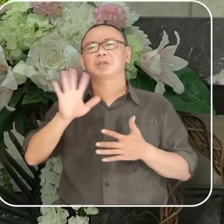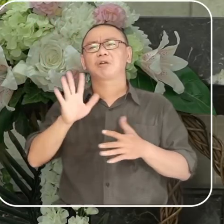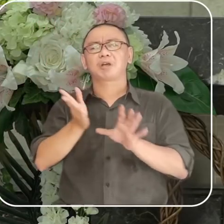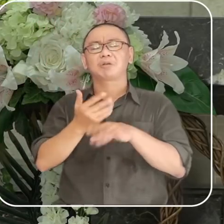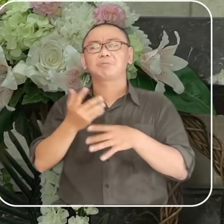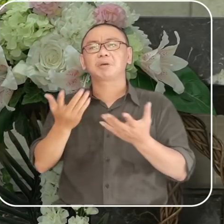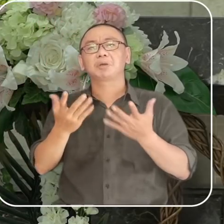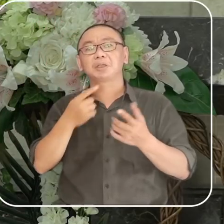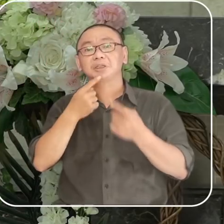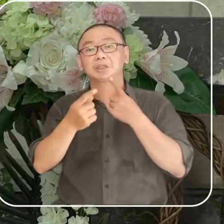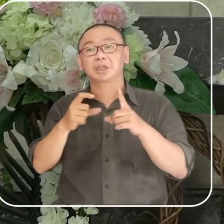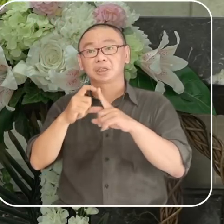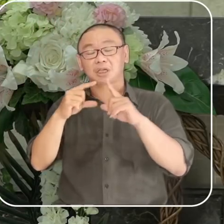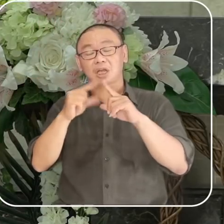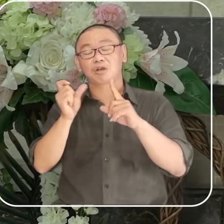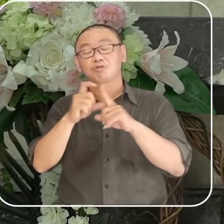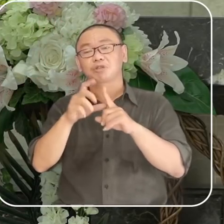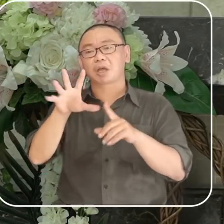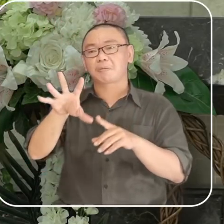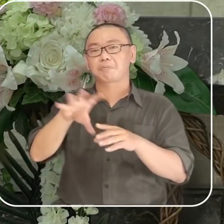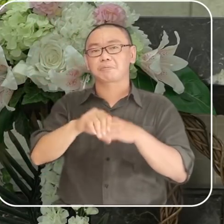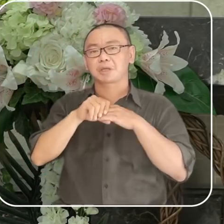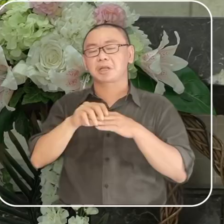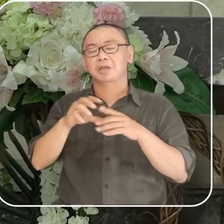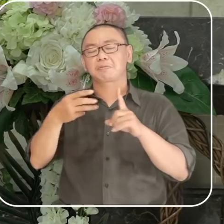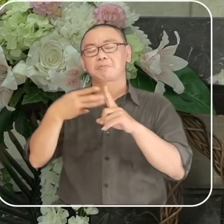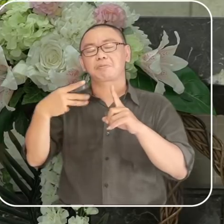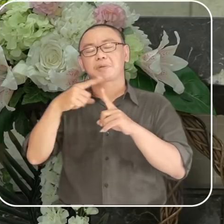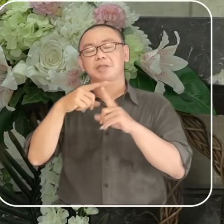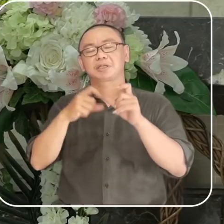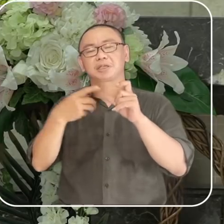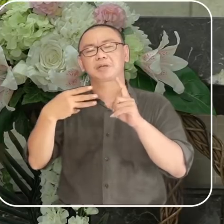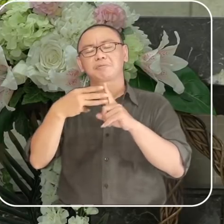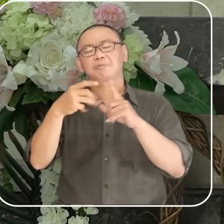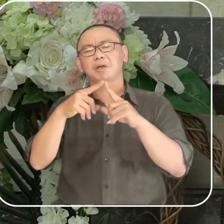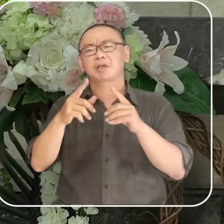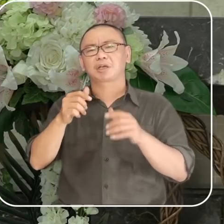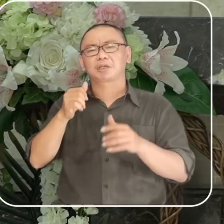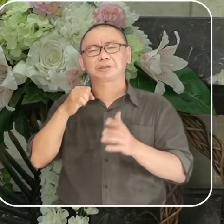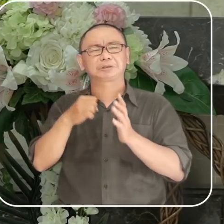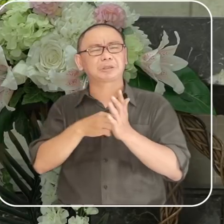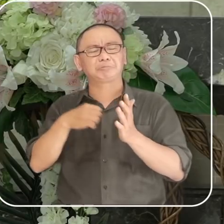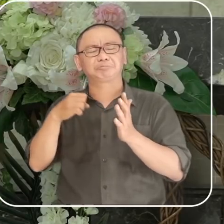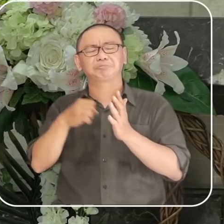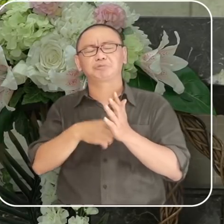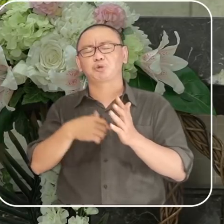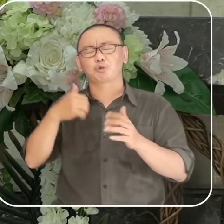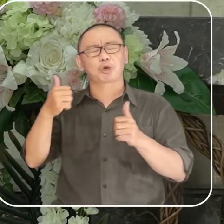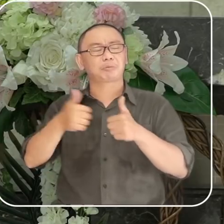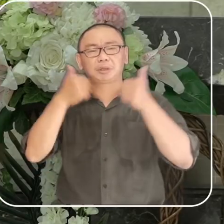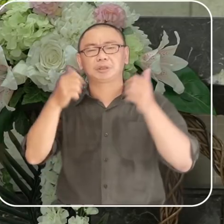cerita Daud untuk mengambil Batsyeba. Betapa kejamnya luar biasa seorang yang namanya